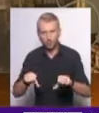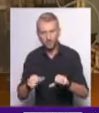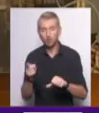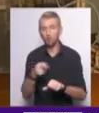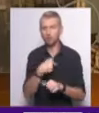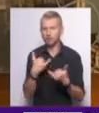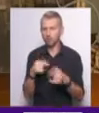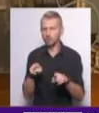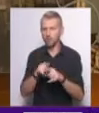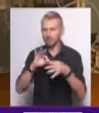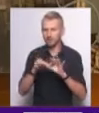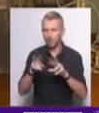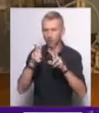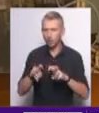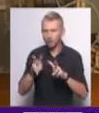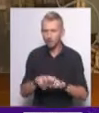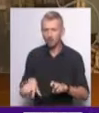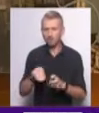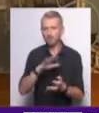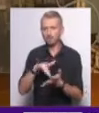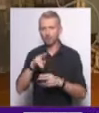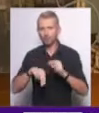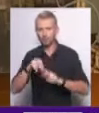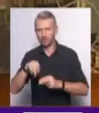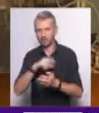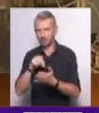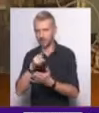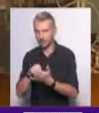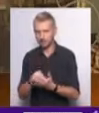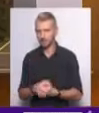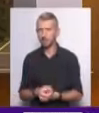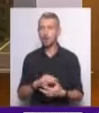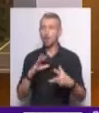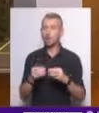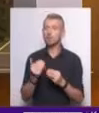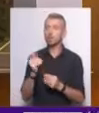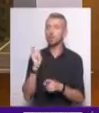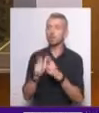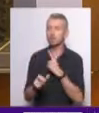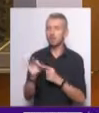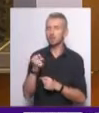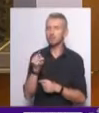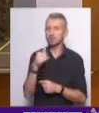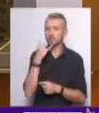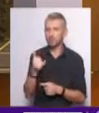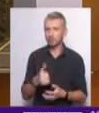так детально розглядаємо всі ось ці містобудівні питання. Отже, пане Володимире, прошу, ваш коментар з приводу цього